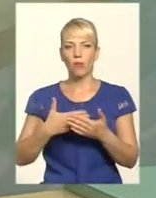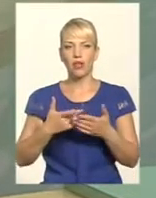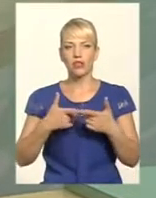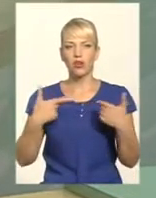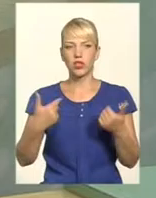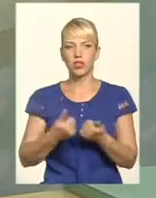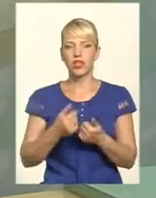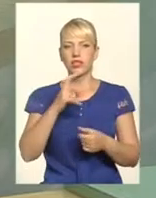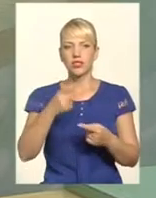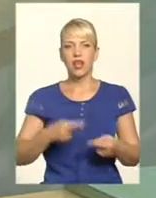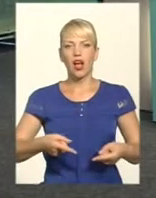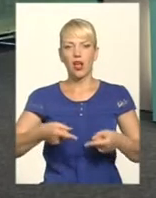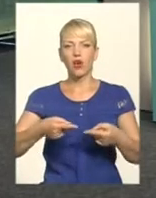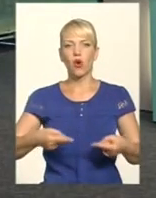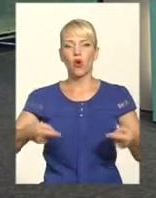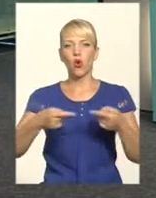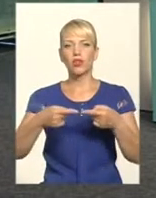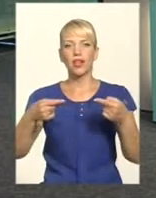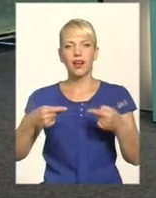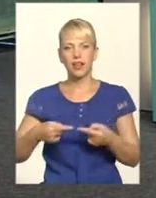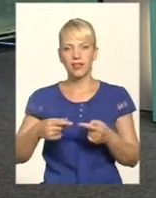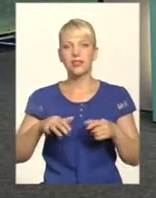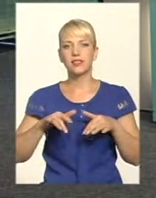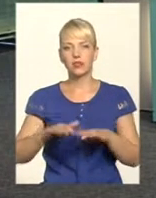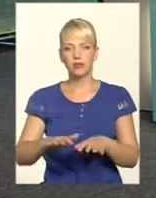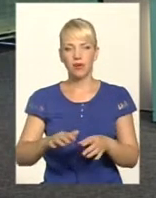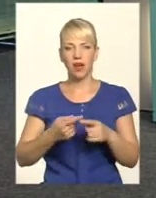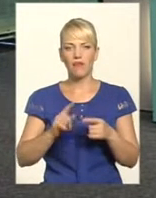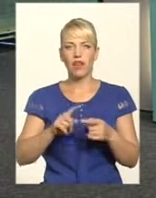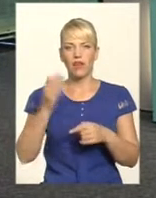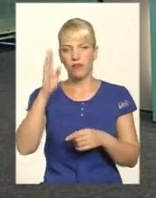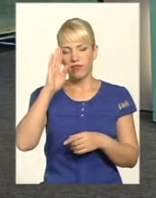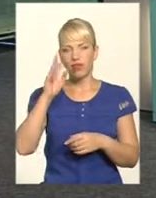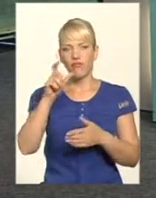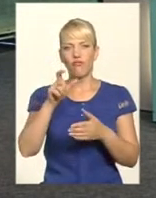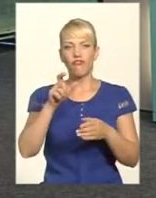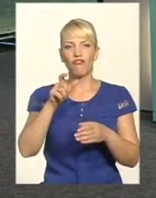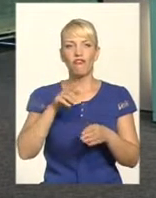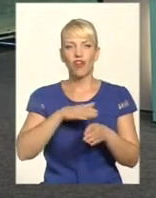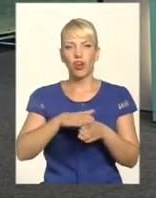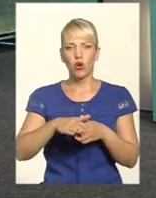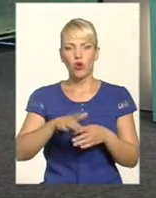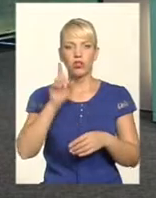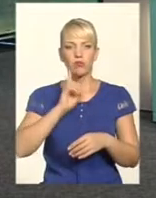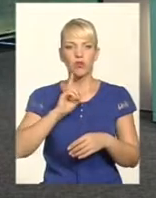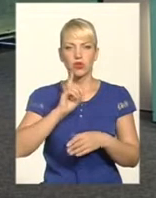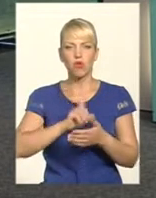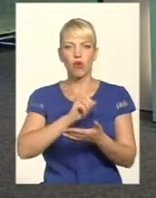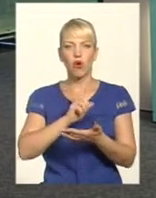у Ярмолинецькому районі, учасник бойових дій, він же тимчасово виконуючий обов'язки голови